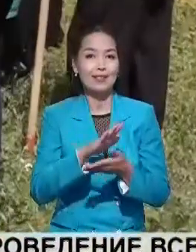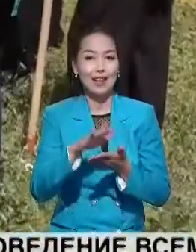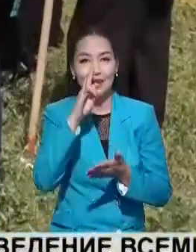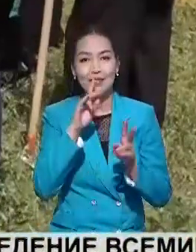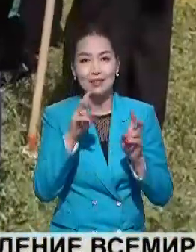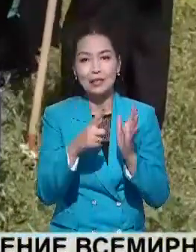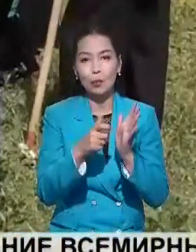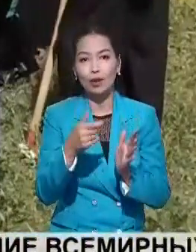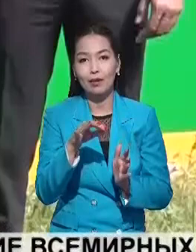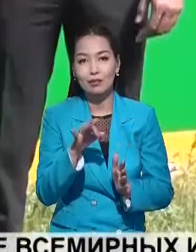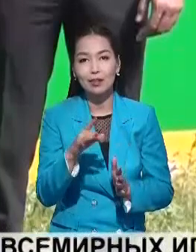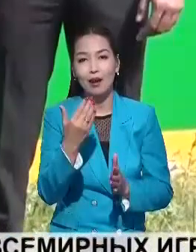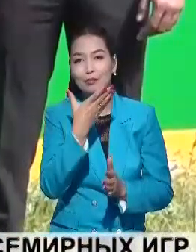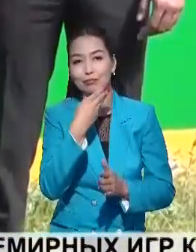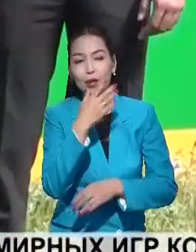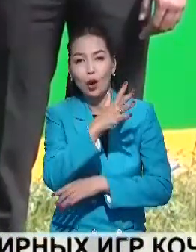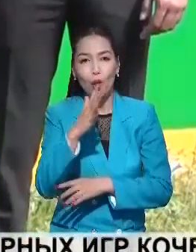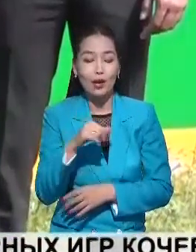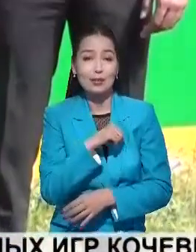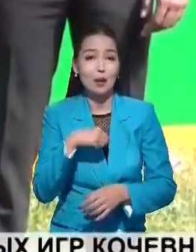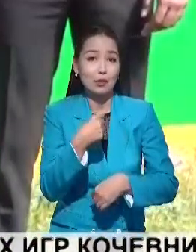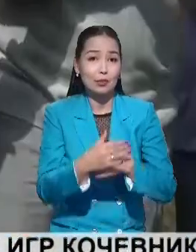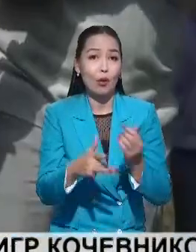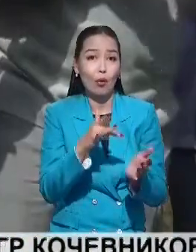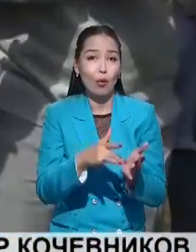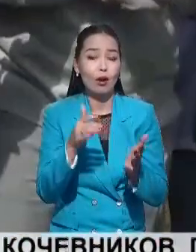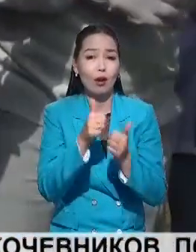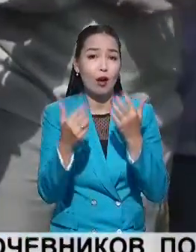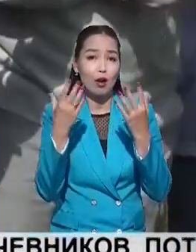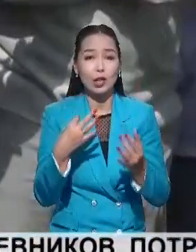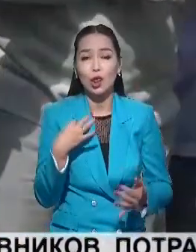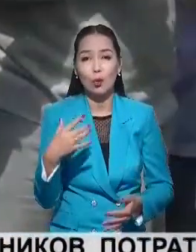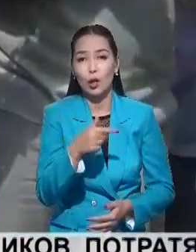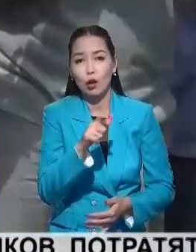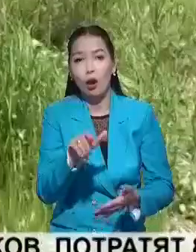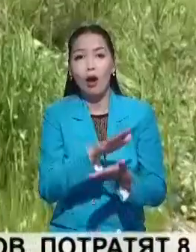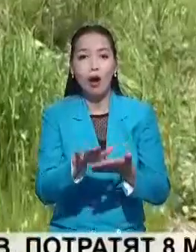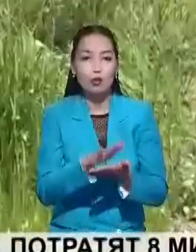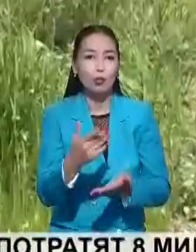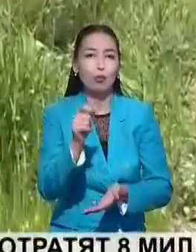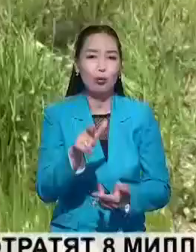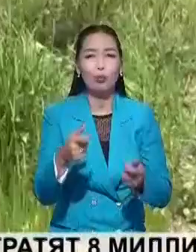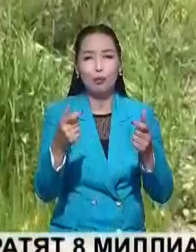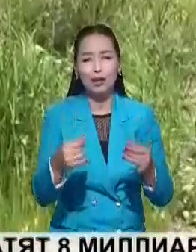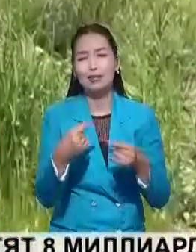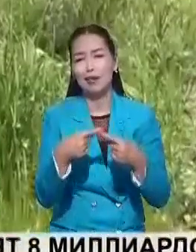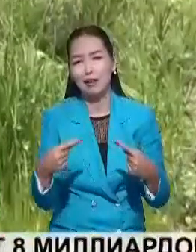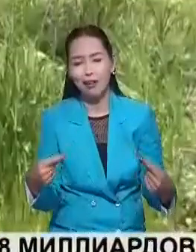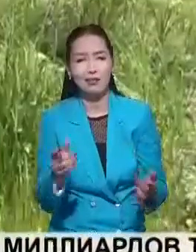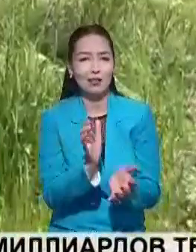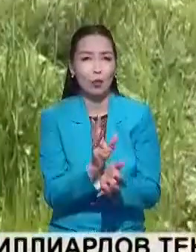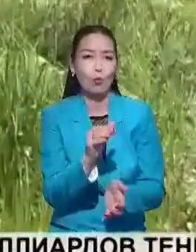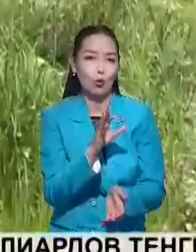живописного леса почти в самом центре города. Весь день неравнодушные граждане очищали его от бутылок, пакетов и другого бытового мусора.